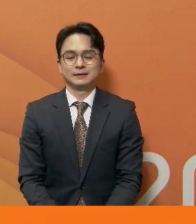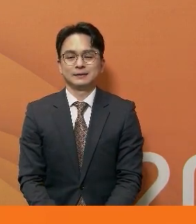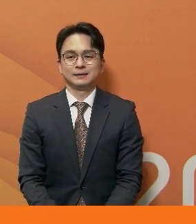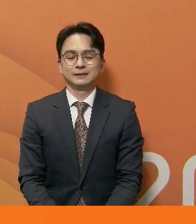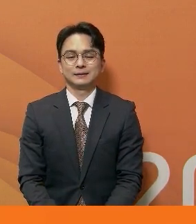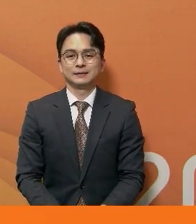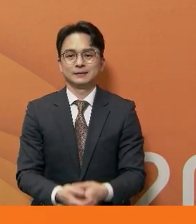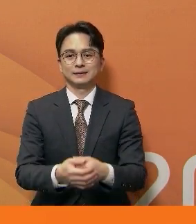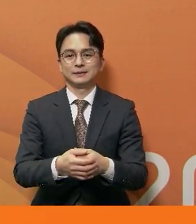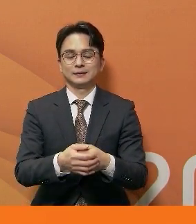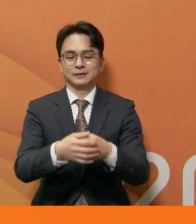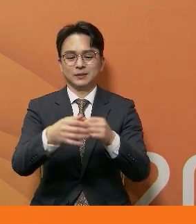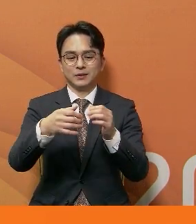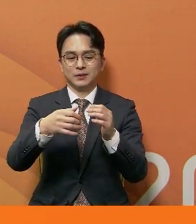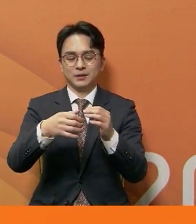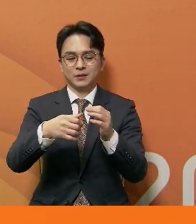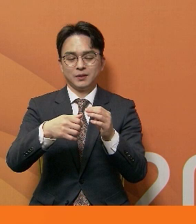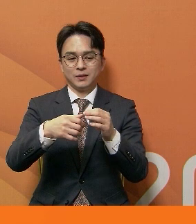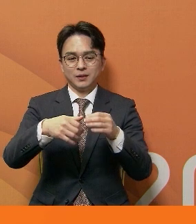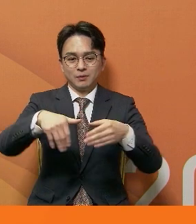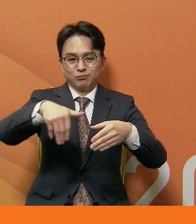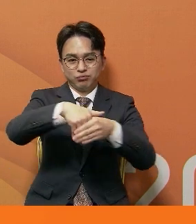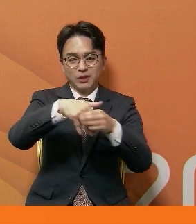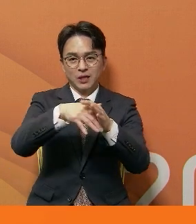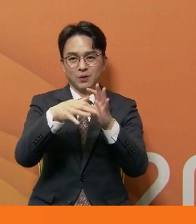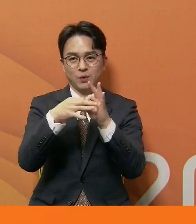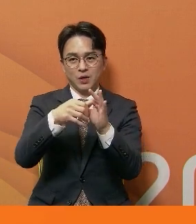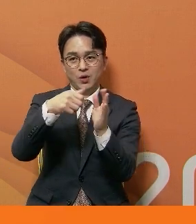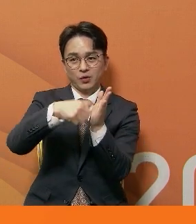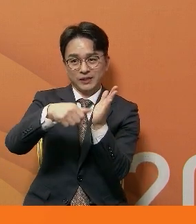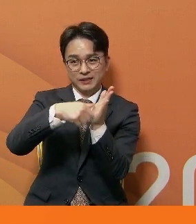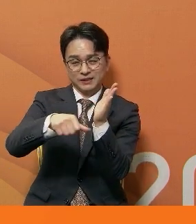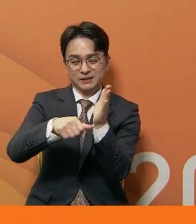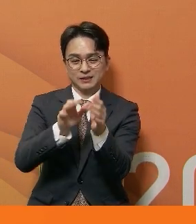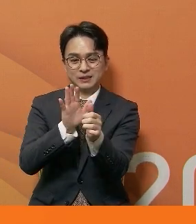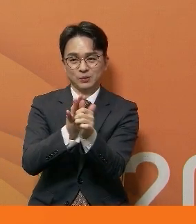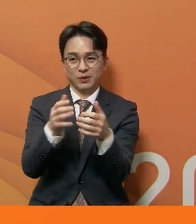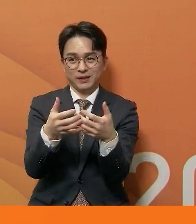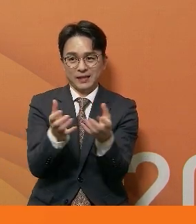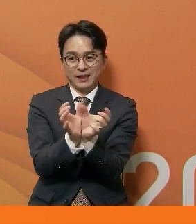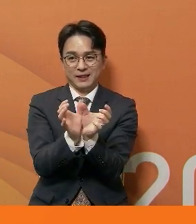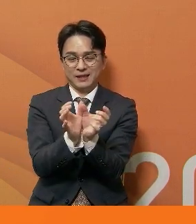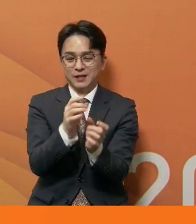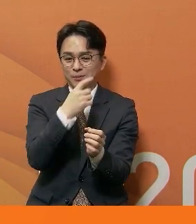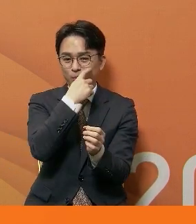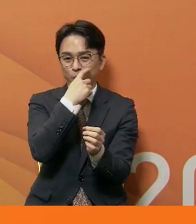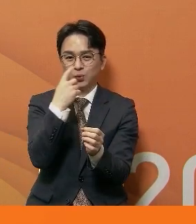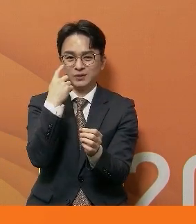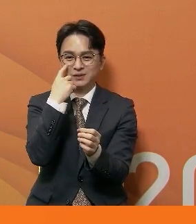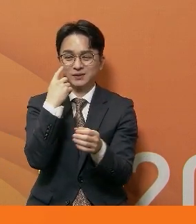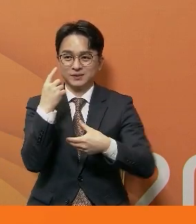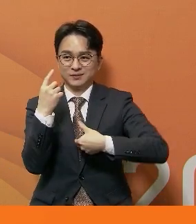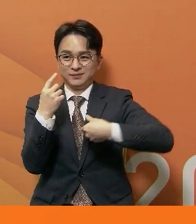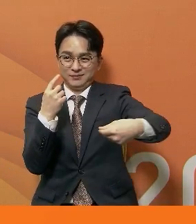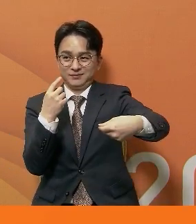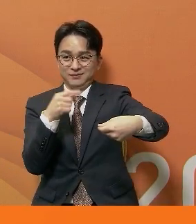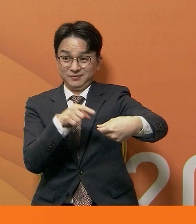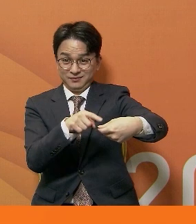방금 순서 중에서 컨텐츠 금융지원단에 넘어오는 과정이 두 번째 과정에 있었을 겁니다 즉 지원사업을